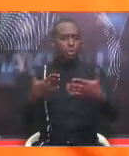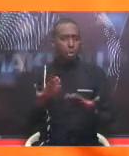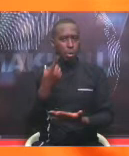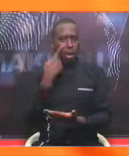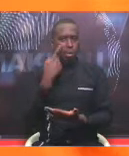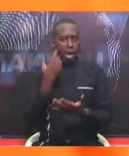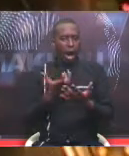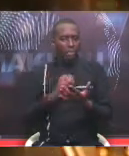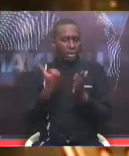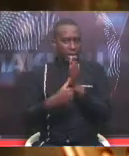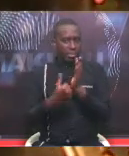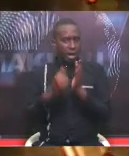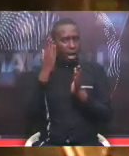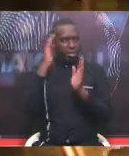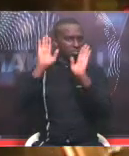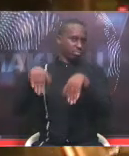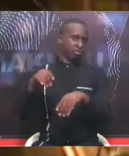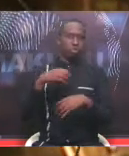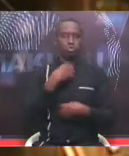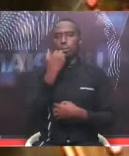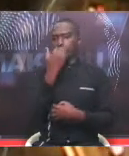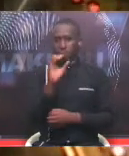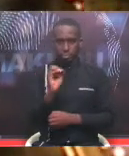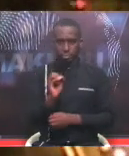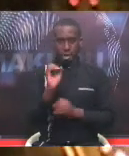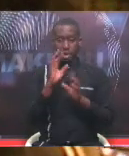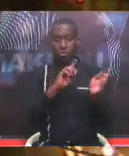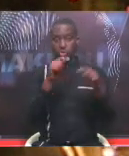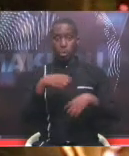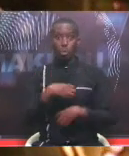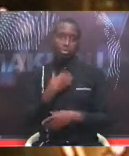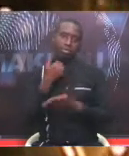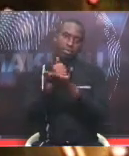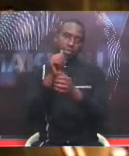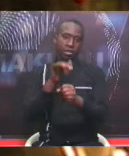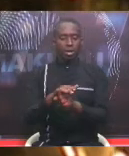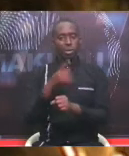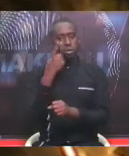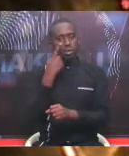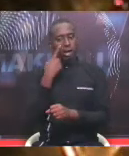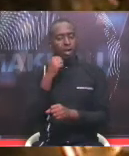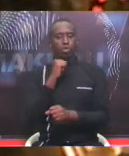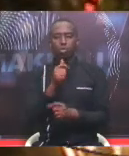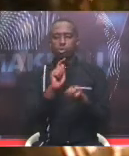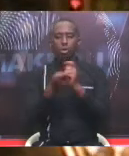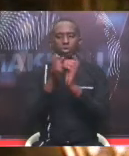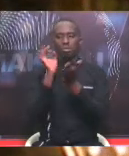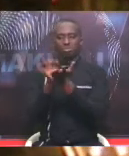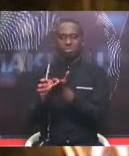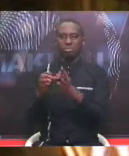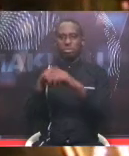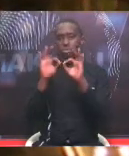ko yagize ikibazo aziko bamutereranye atajya surwa rero iyo basurwa birabafasha abona ko atabaye igicibwa mu